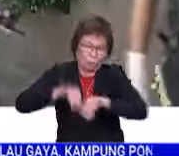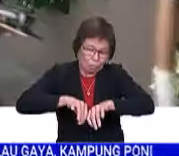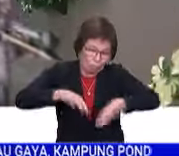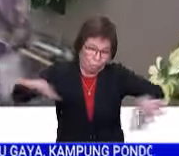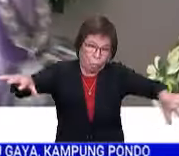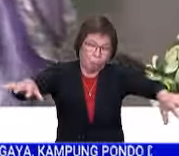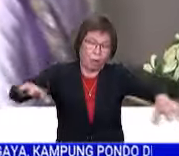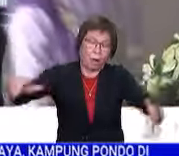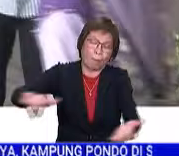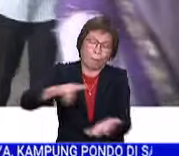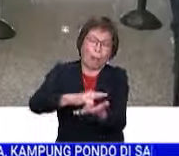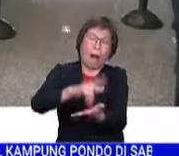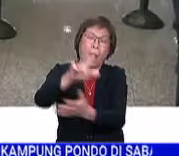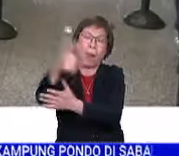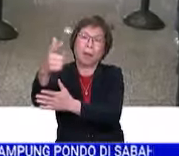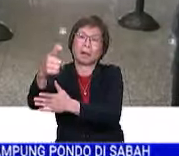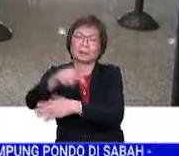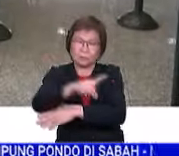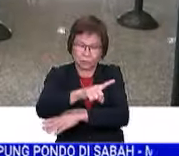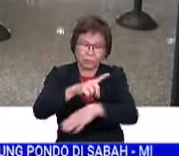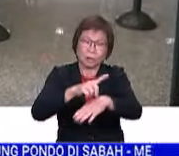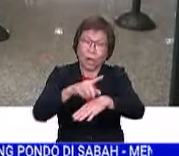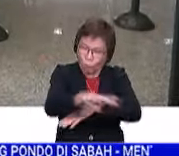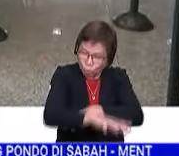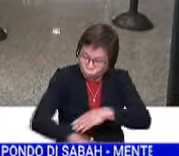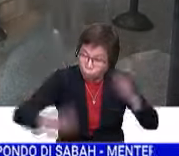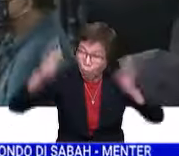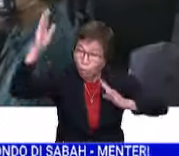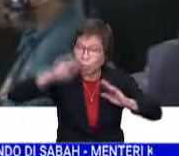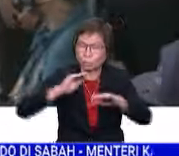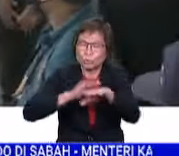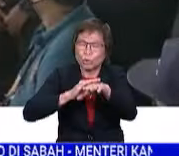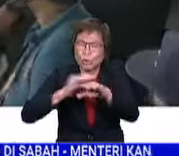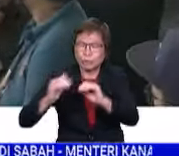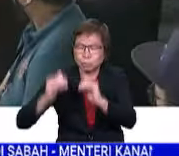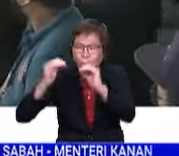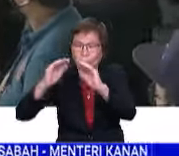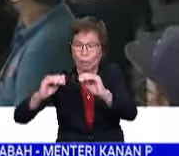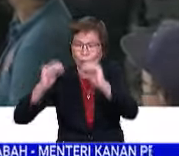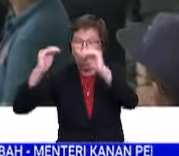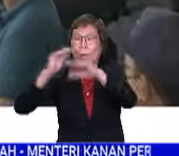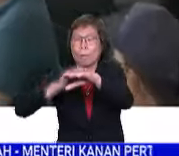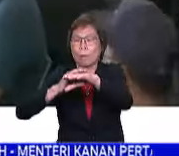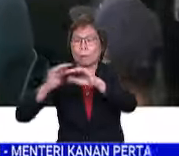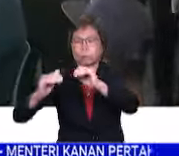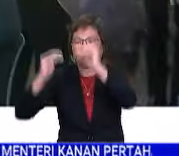ke lapangan terbang lain di seluruh negara secara berperingkat.